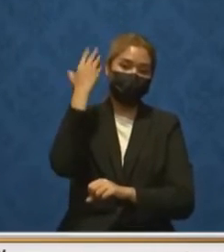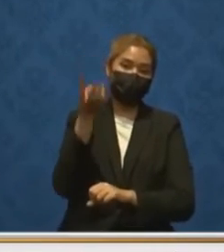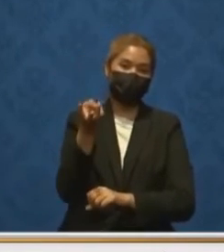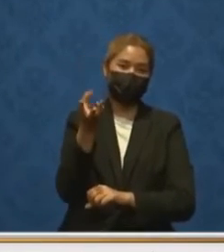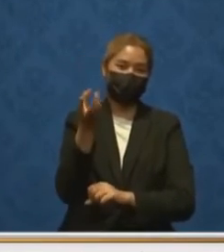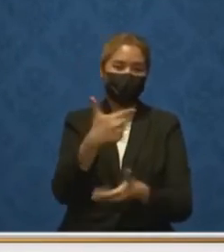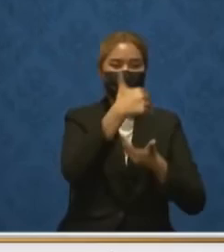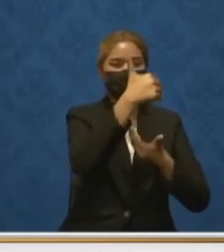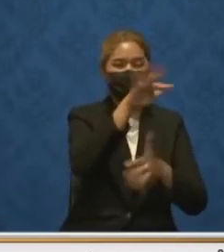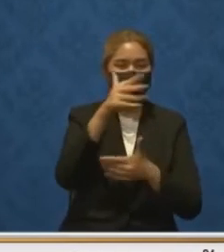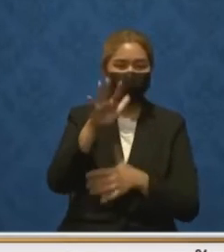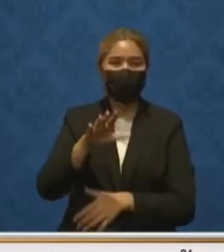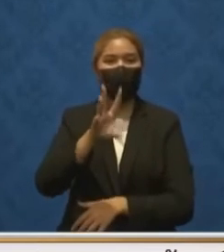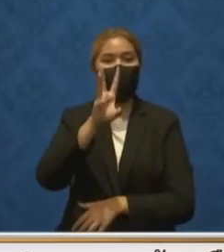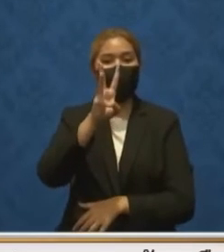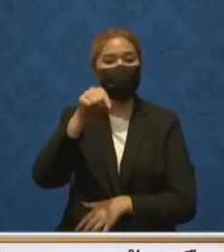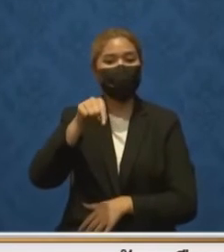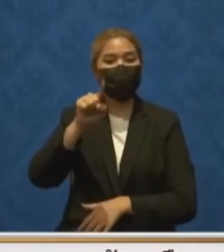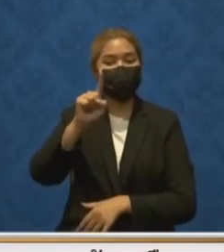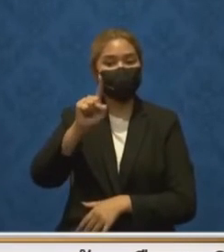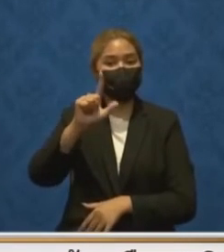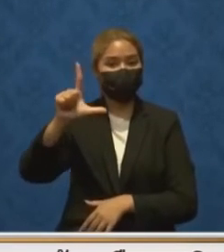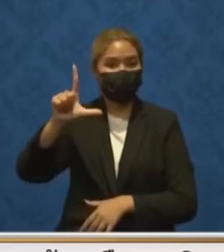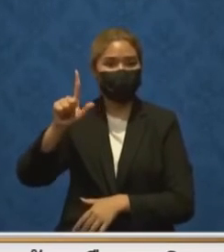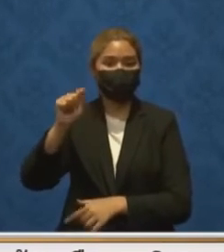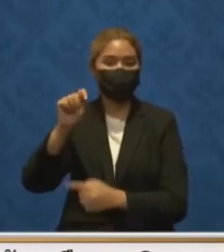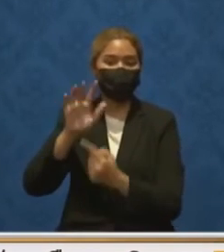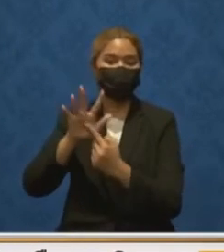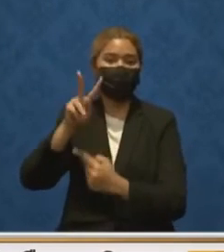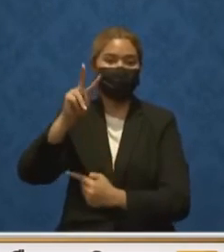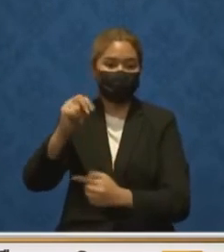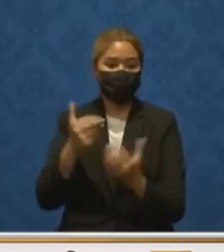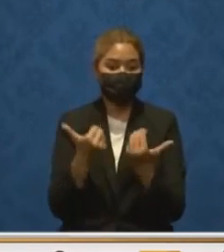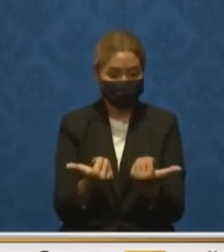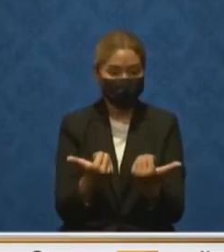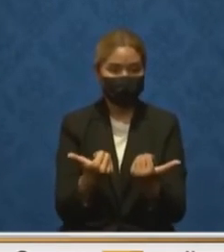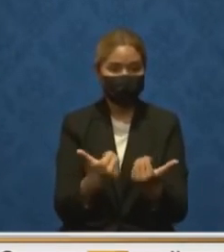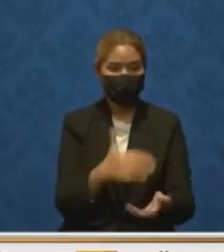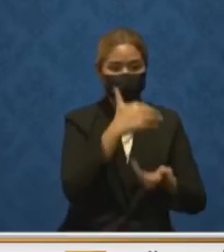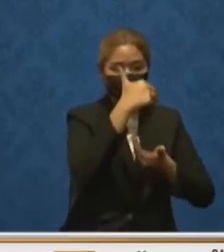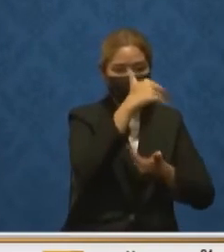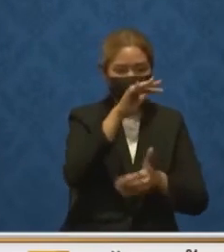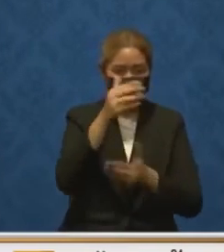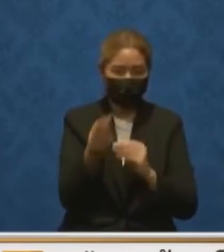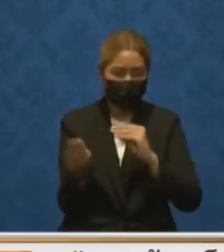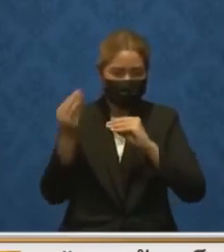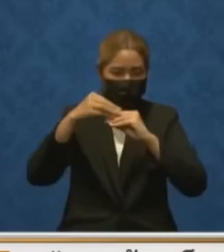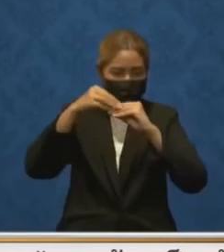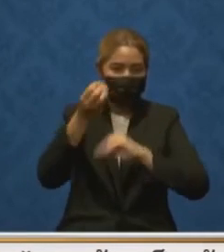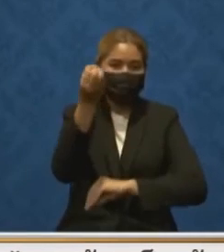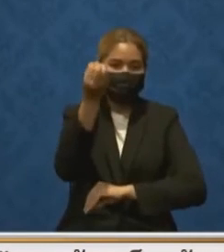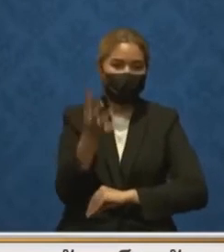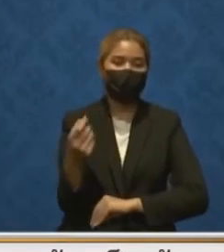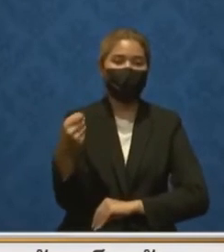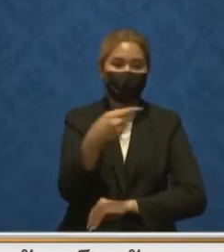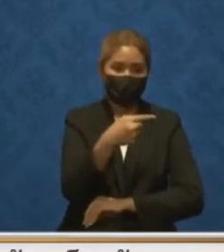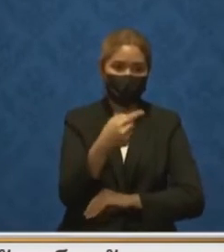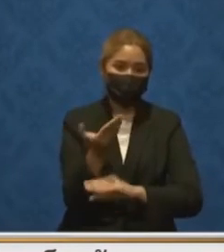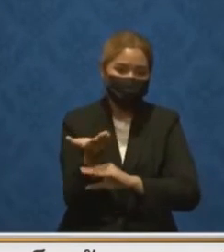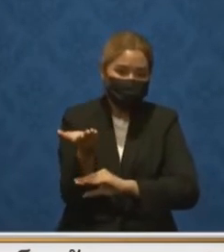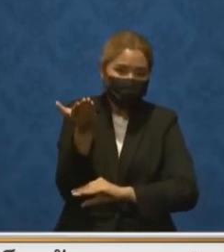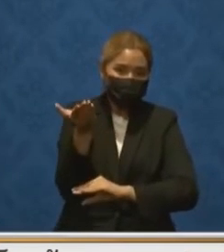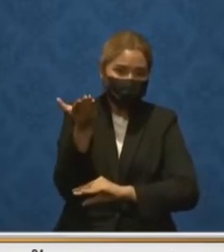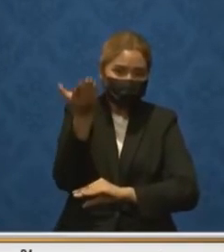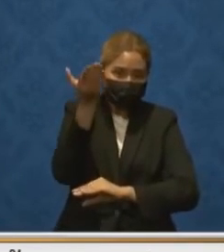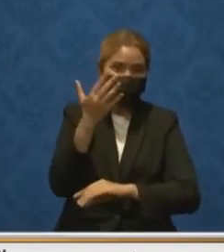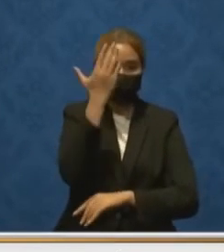วได้ 6.1 ลานตันแต่ปีนี้เราจะส่ออกข้าวได้มากขึ้นครับเพราะความหากห